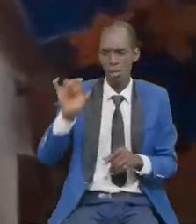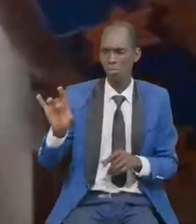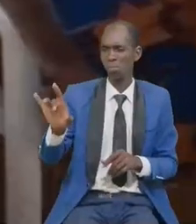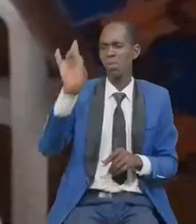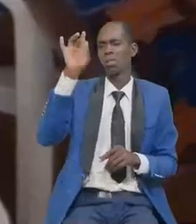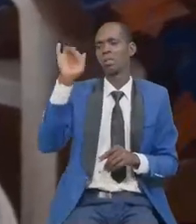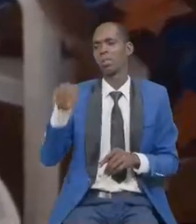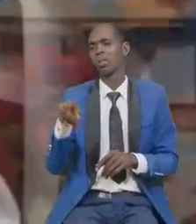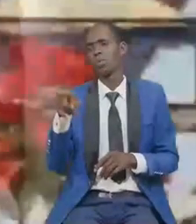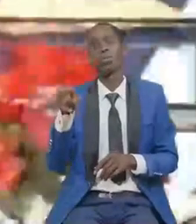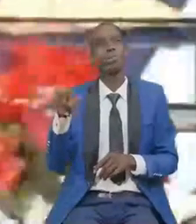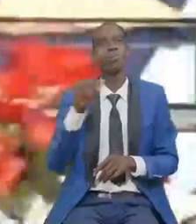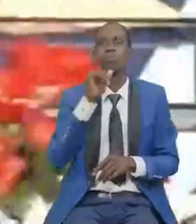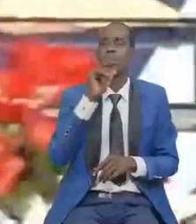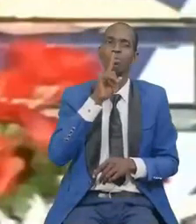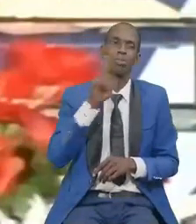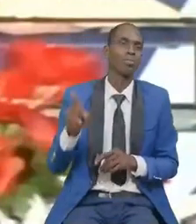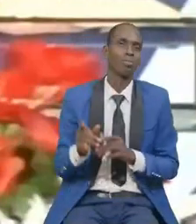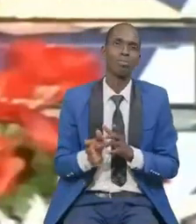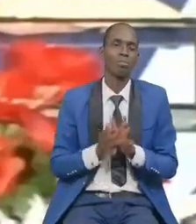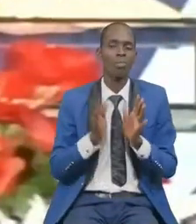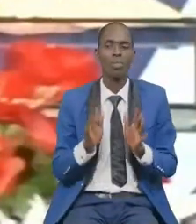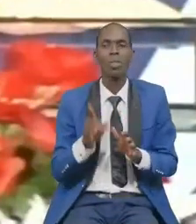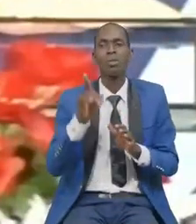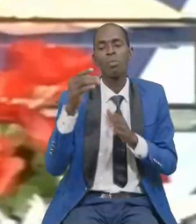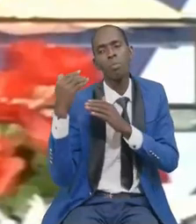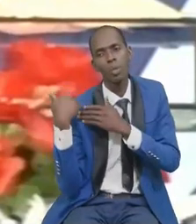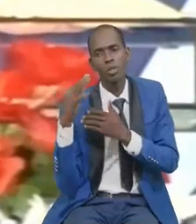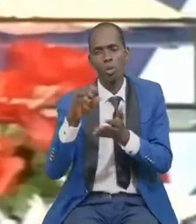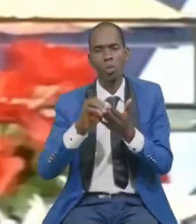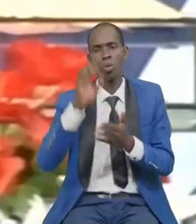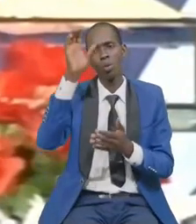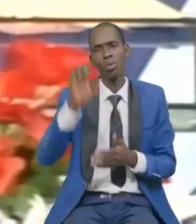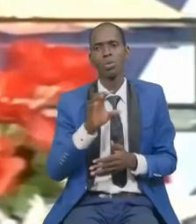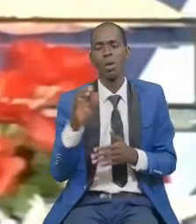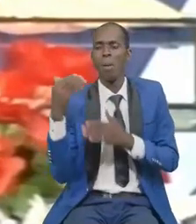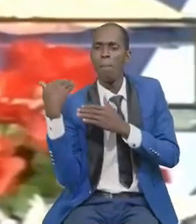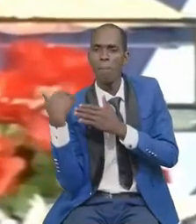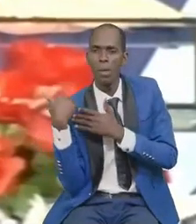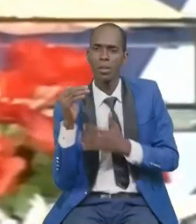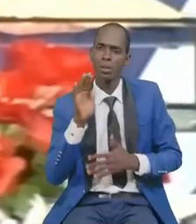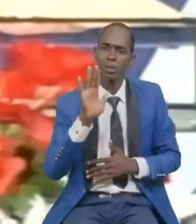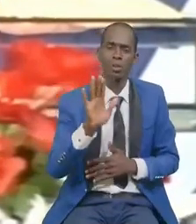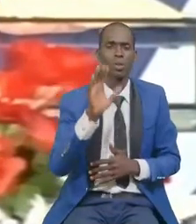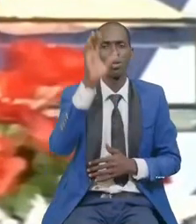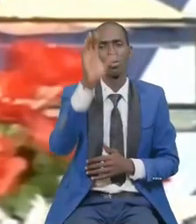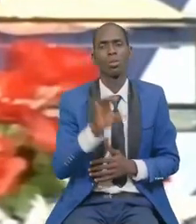cela. Il n'est pas réel. Porte ta croix. Porte ta croix. Porte ta